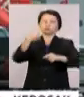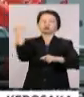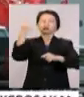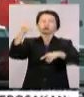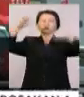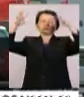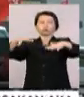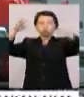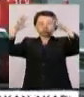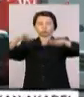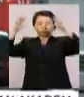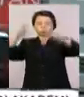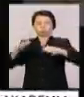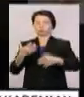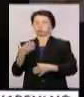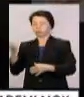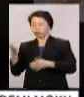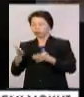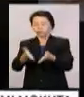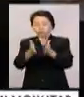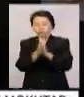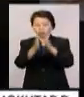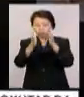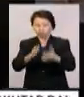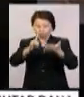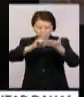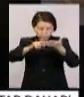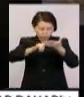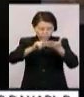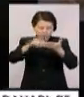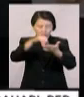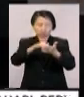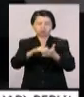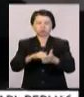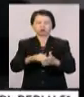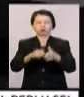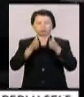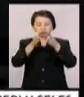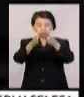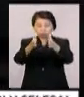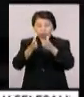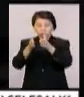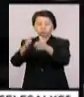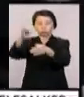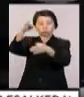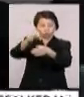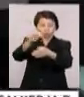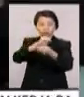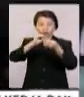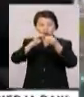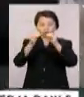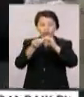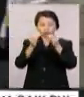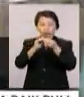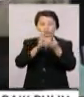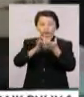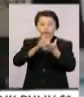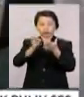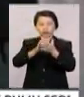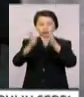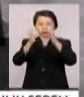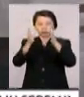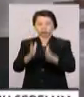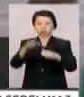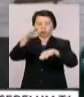hujan. Beliau turut meminta pengundi menyemak terlebih dahulu pusat dan saluran mengundi serta nombor bilangan pemilih